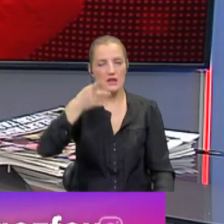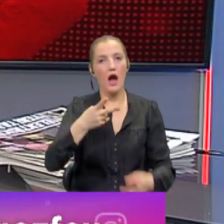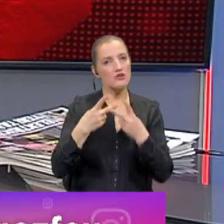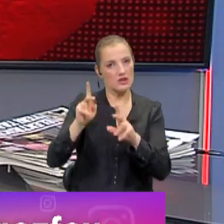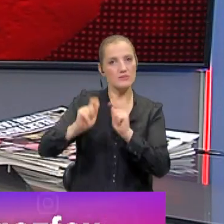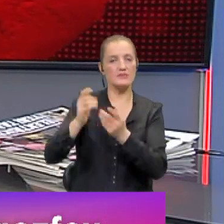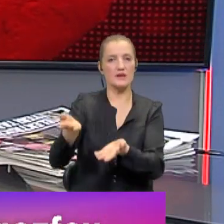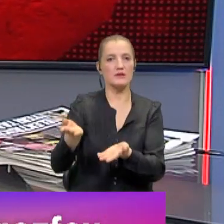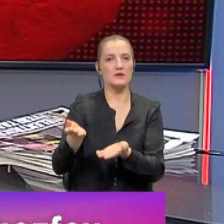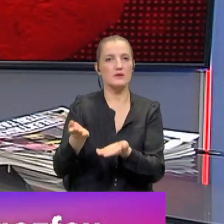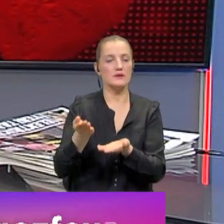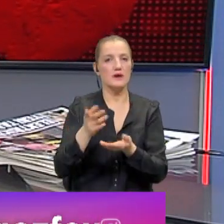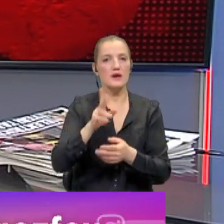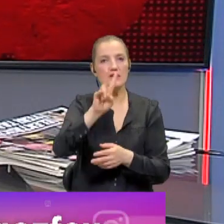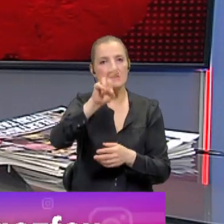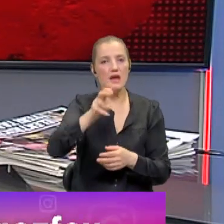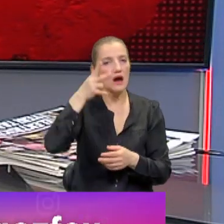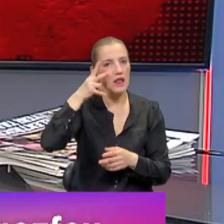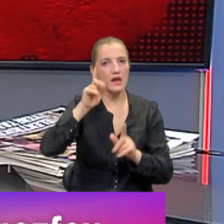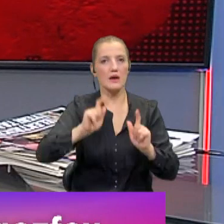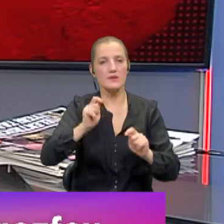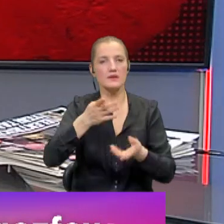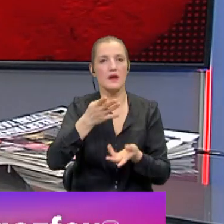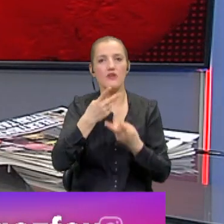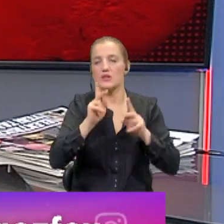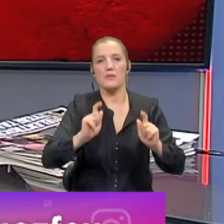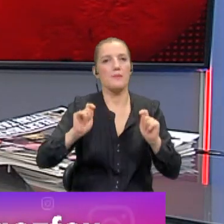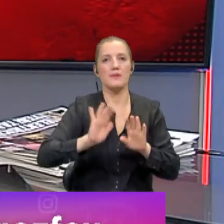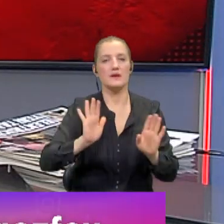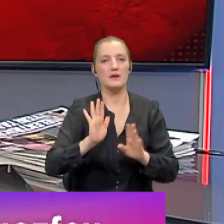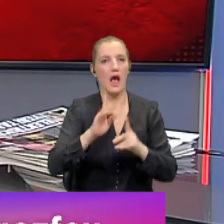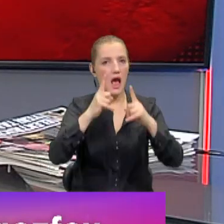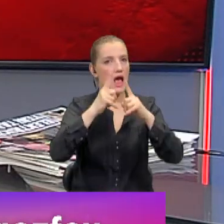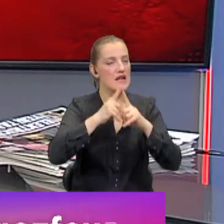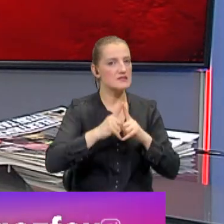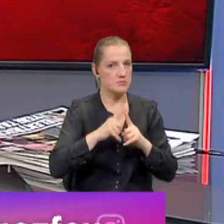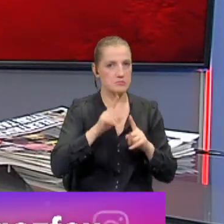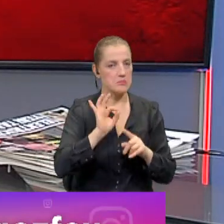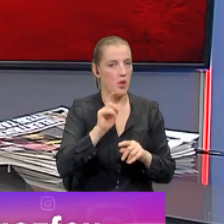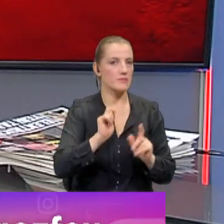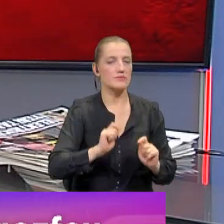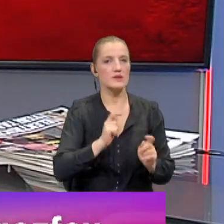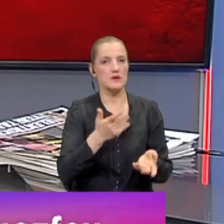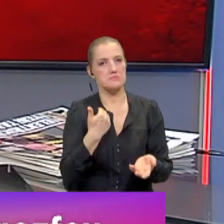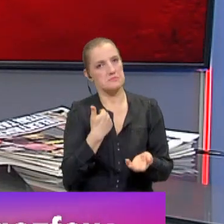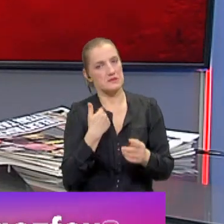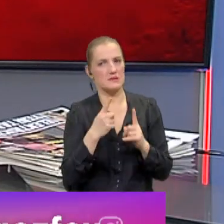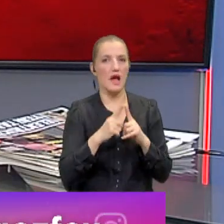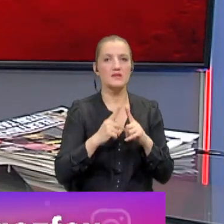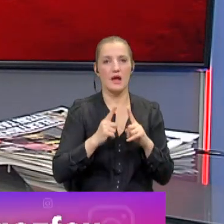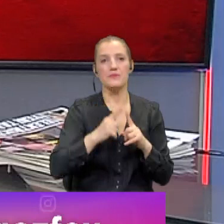açıklama saydı ya da hayatımızda bu zamlar girseydi ya neden girmedi yoksa şöyle bir hesaplama yapıldı Biz zaten